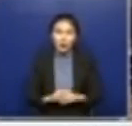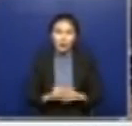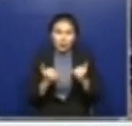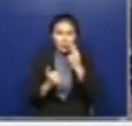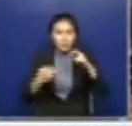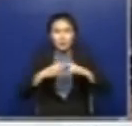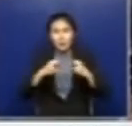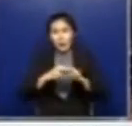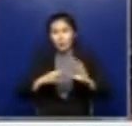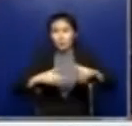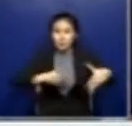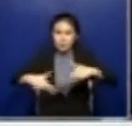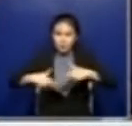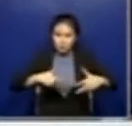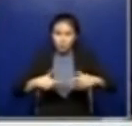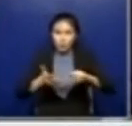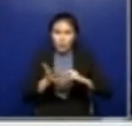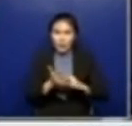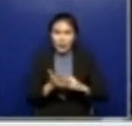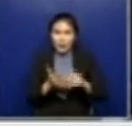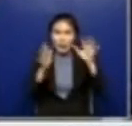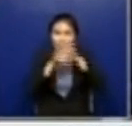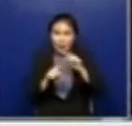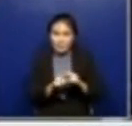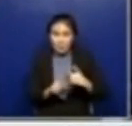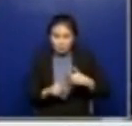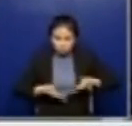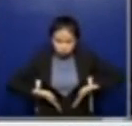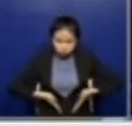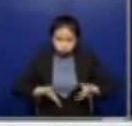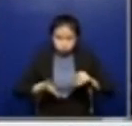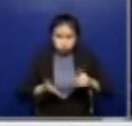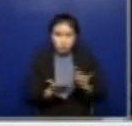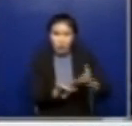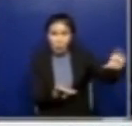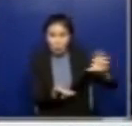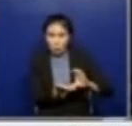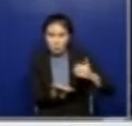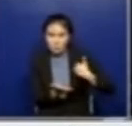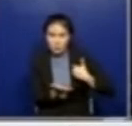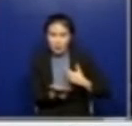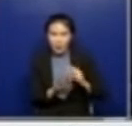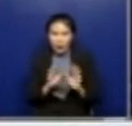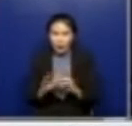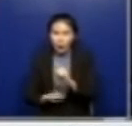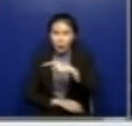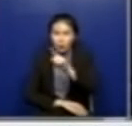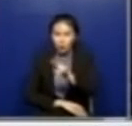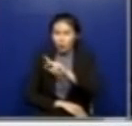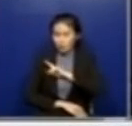ยความเดือดร้อนของพี่น้องถ่ายโอนมา 4.5 กิโลพอถ่ายโอนมาจากทางหลวงชนบทให้ท้องถิ่น